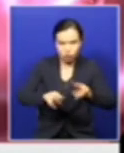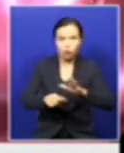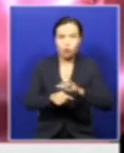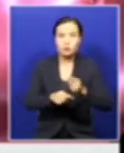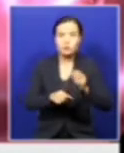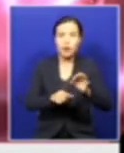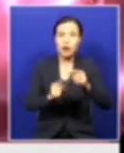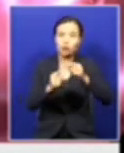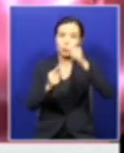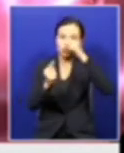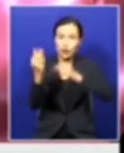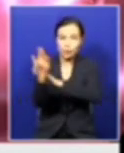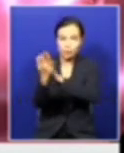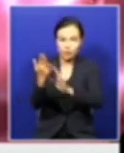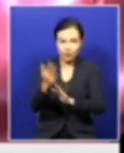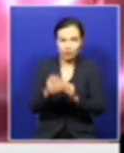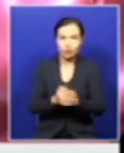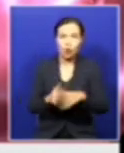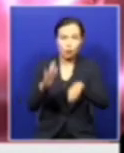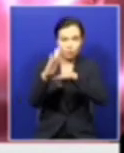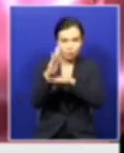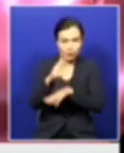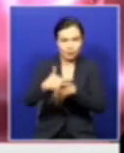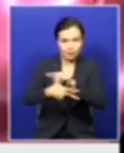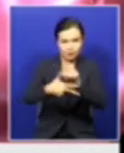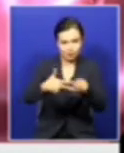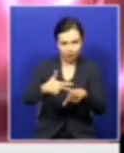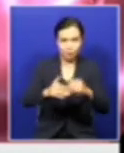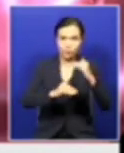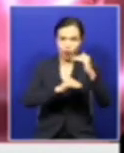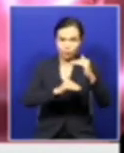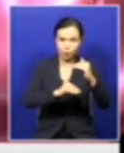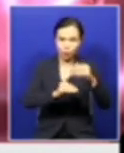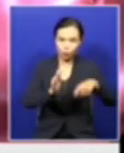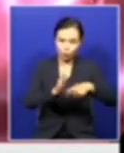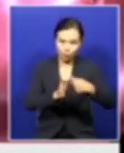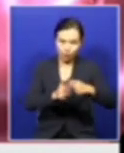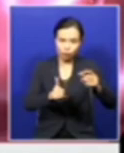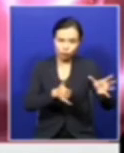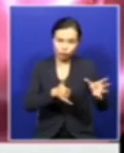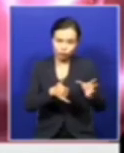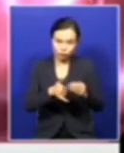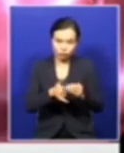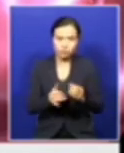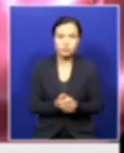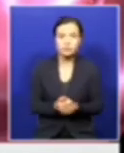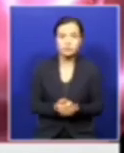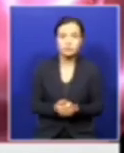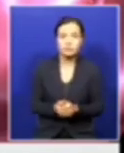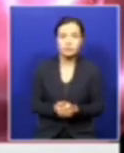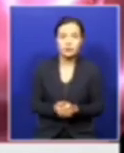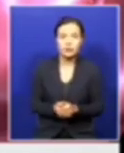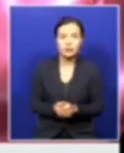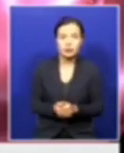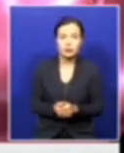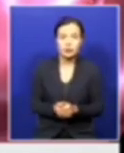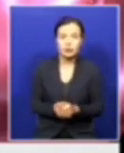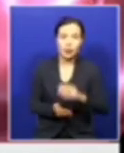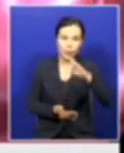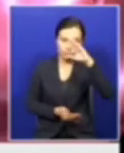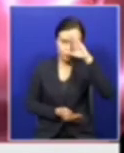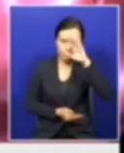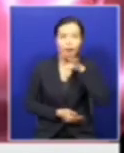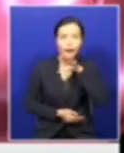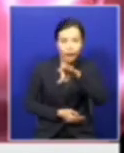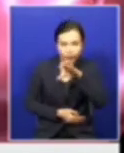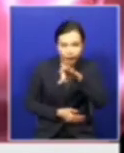ศกันกรอง3ขั้นกำหนดนิยามผู้ที่ติดเชื้อตรวจใครมีไข้ไ